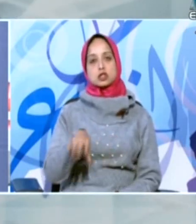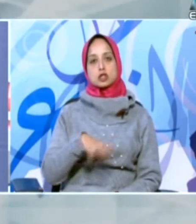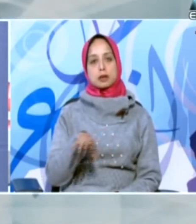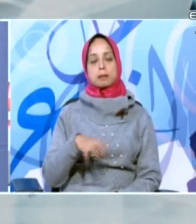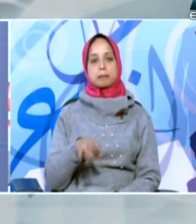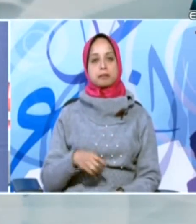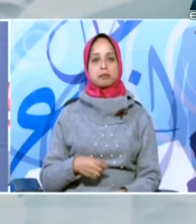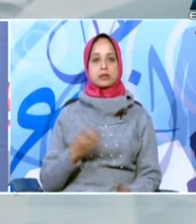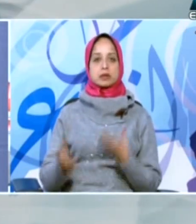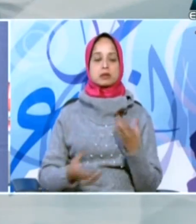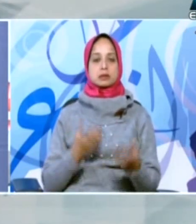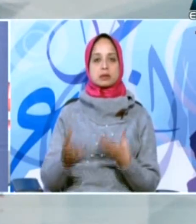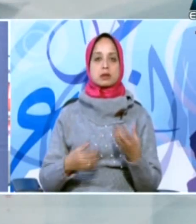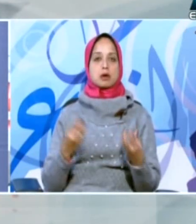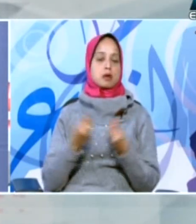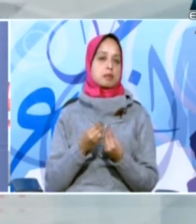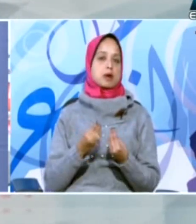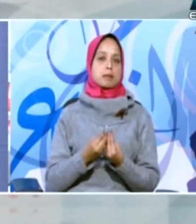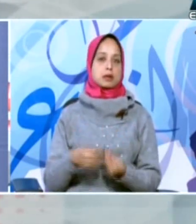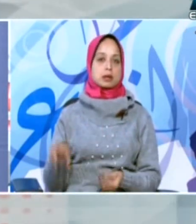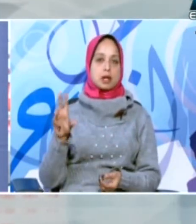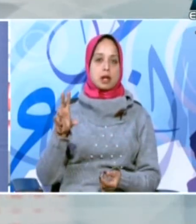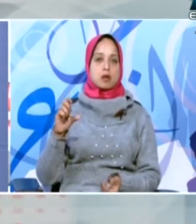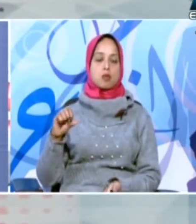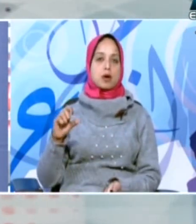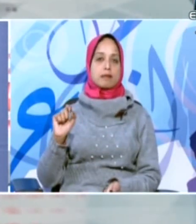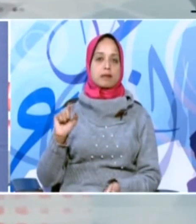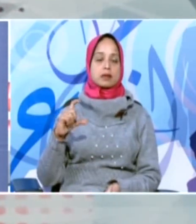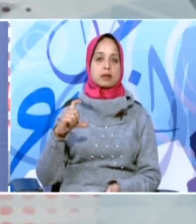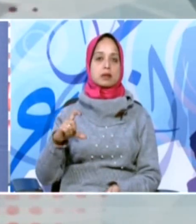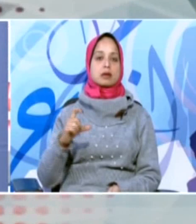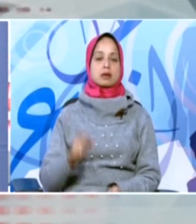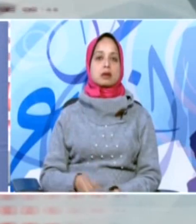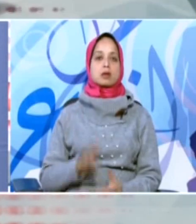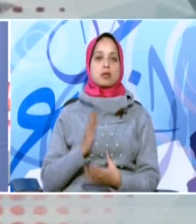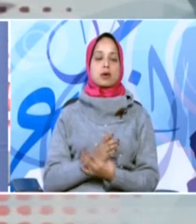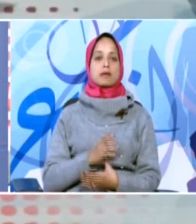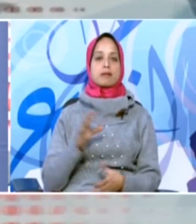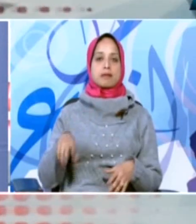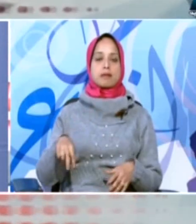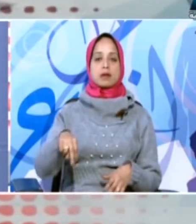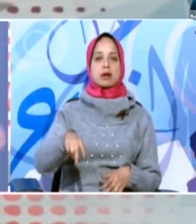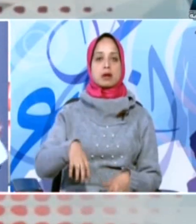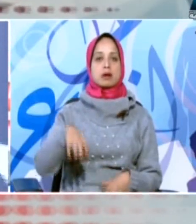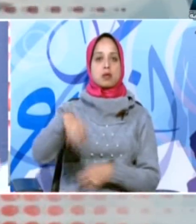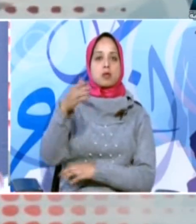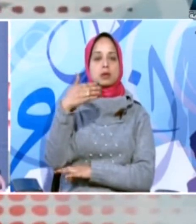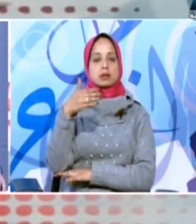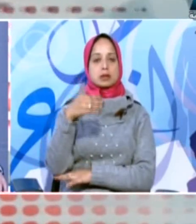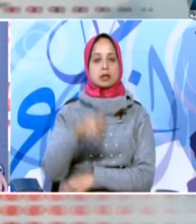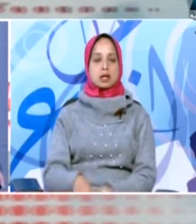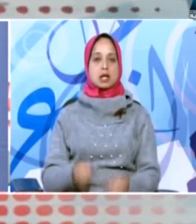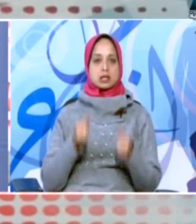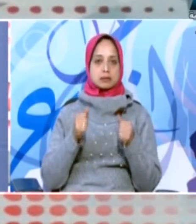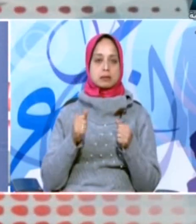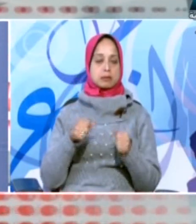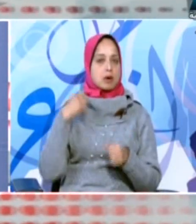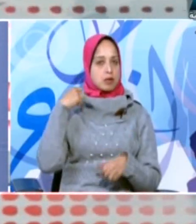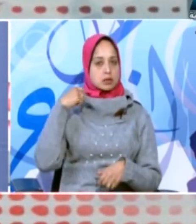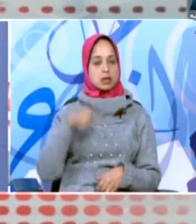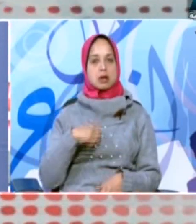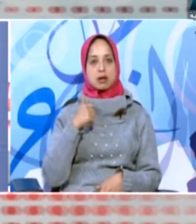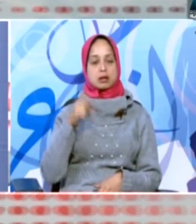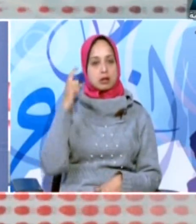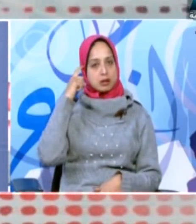يعني معنى كده ان الوفد ما زال قائم في الحركة الايه؟ الوطنية. وزارة اسماعيل صدقي من الوزارات المهمة، نخلي بالنا. معانا تليفون